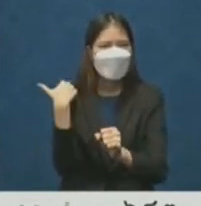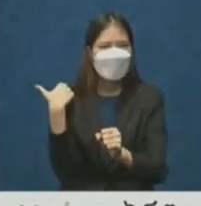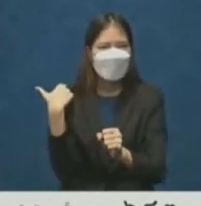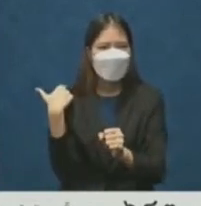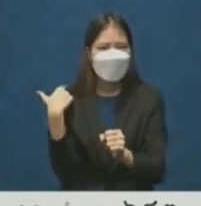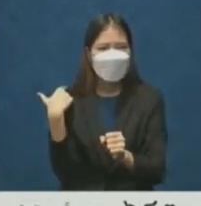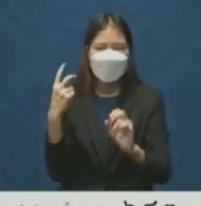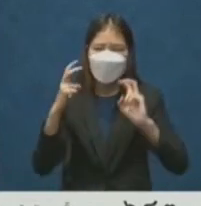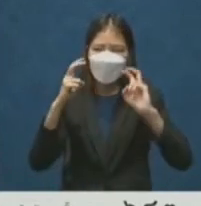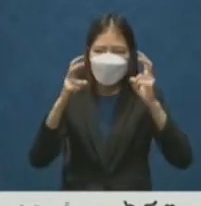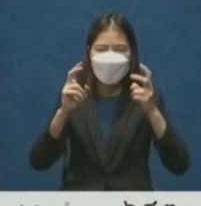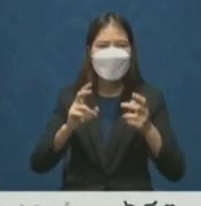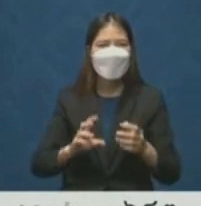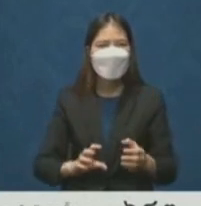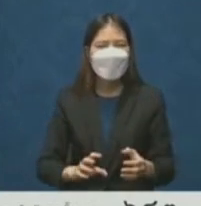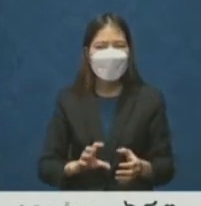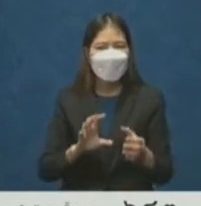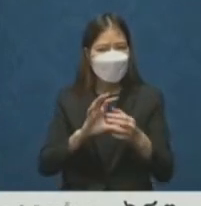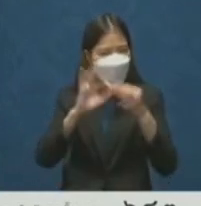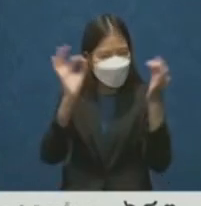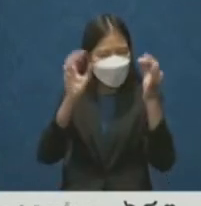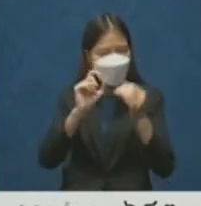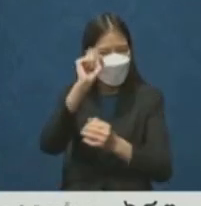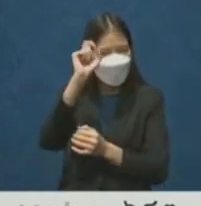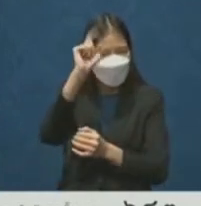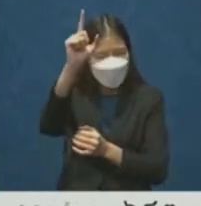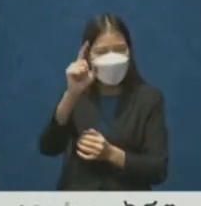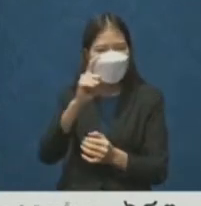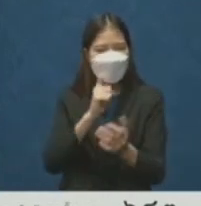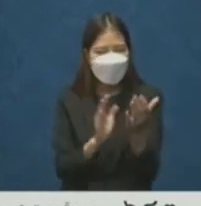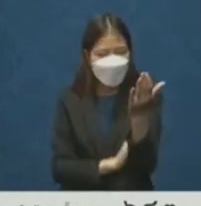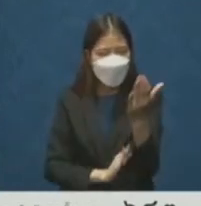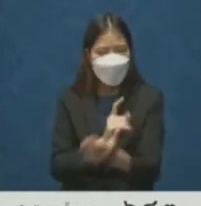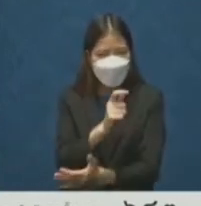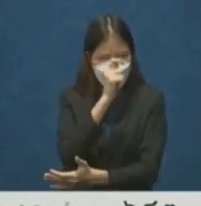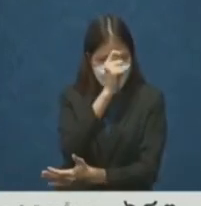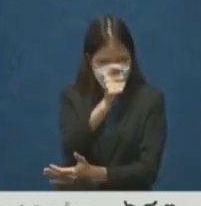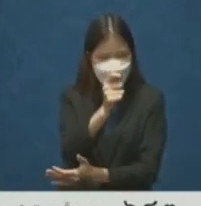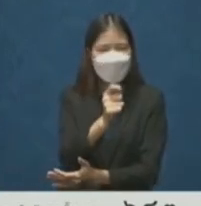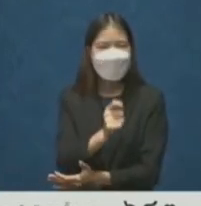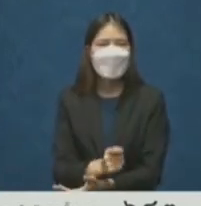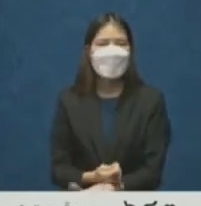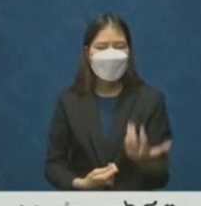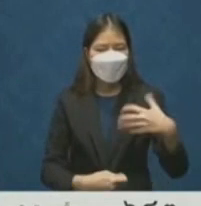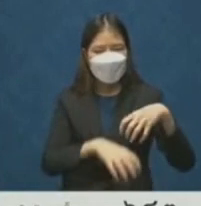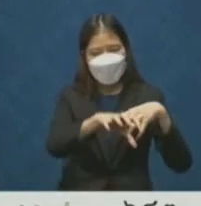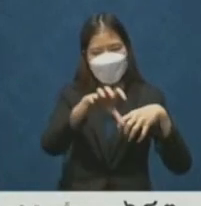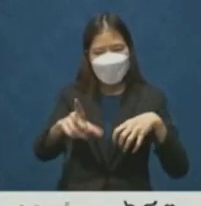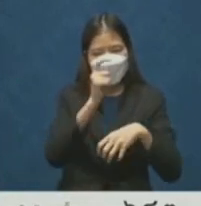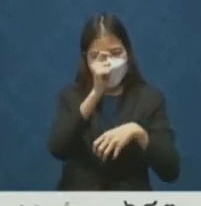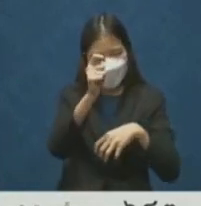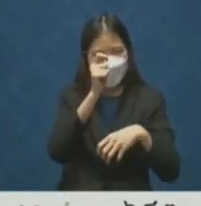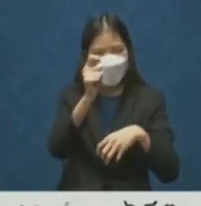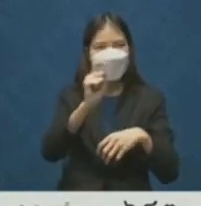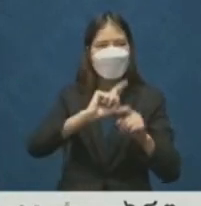มันไม่ใช่เรื่องคลั่งชาติแต่มันเป็นเรื่องของการเข้าใจถึงความเป็นชาติและเคารพในสถาบันทางสังคม